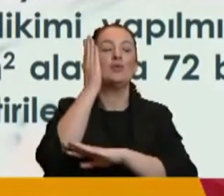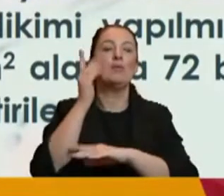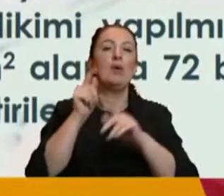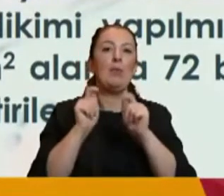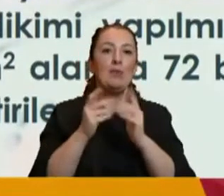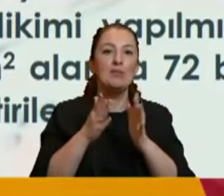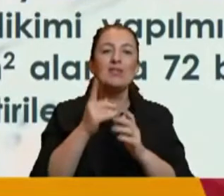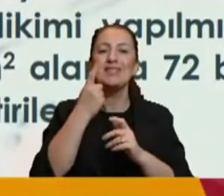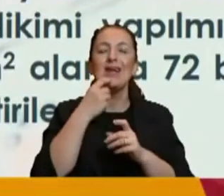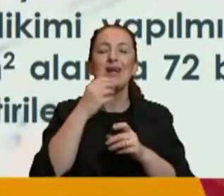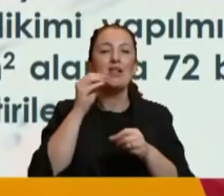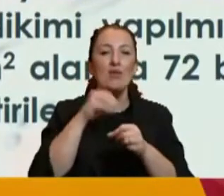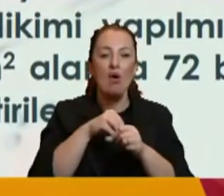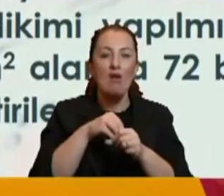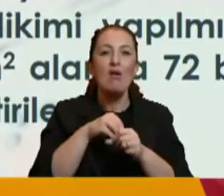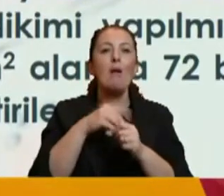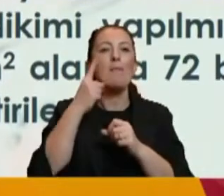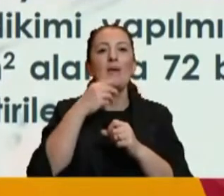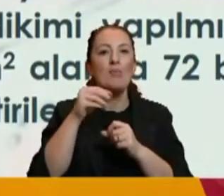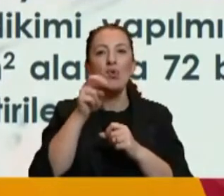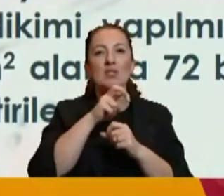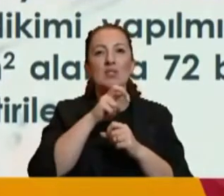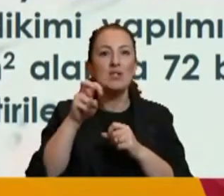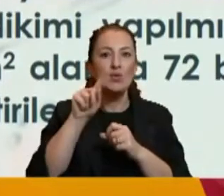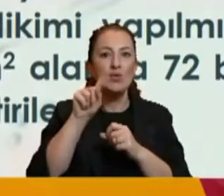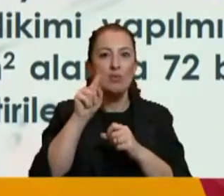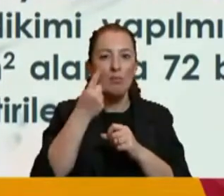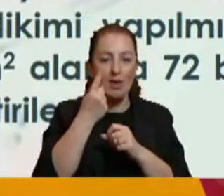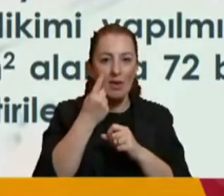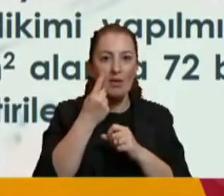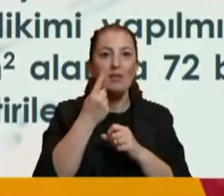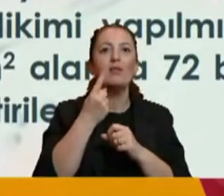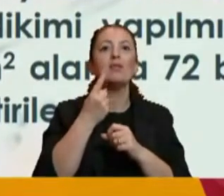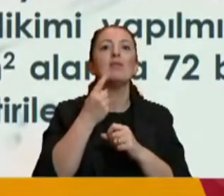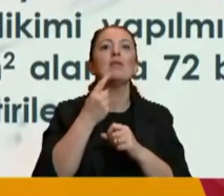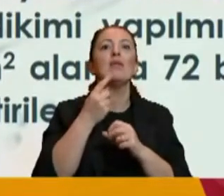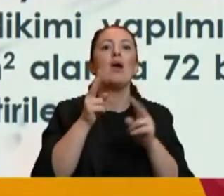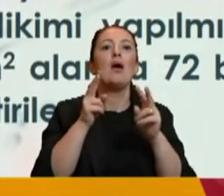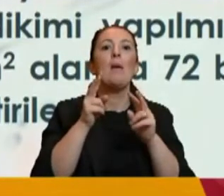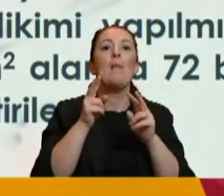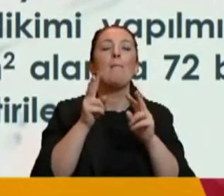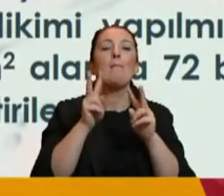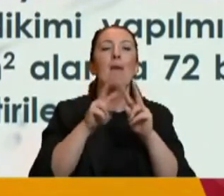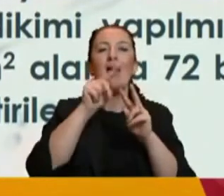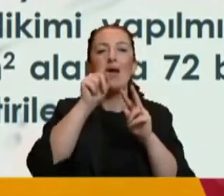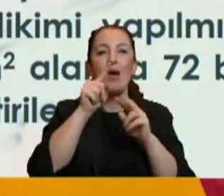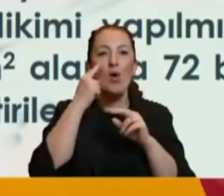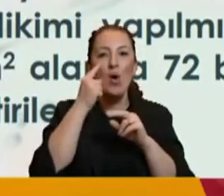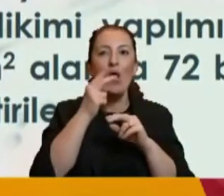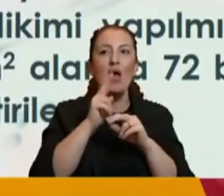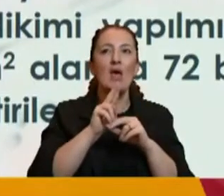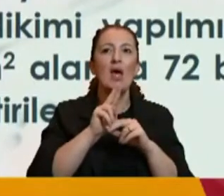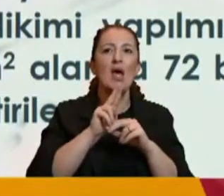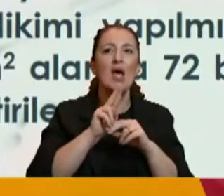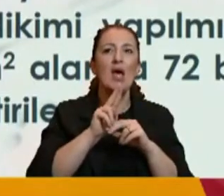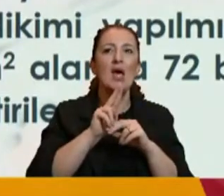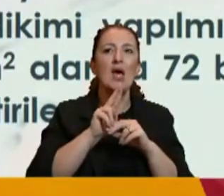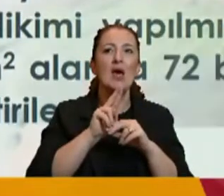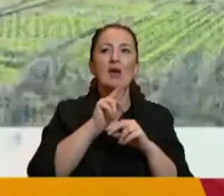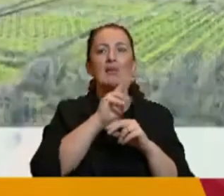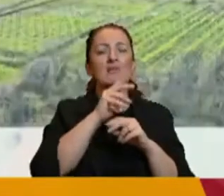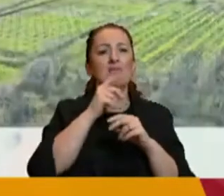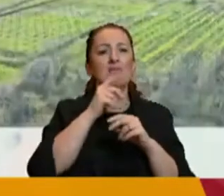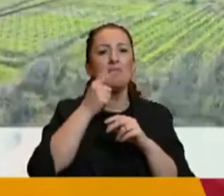Yıl sonuna kadar 1800000 21n tekrar anda 72 bin 700 adet daha